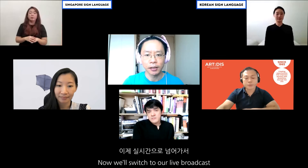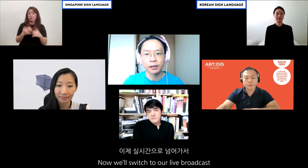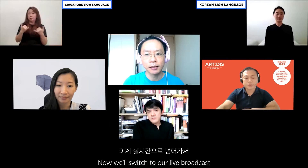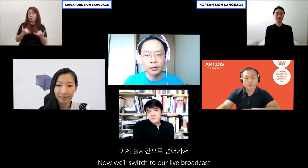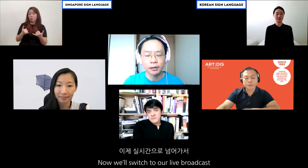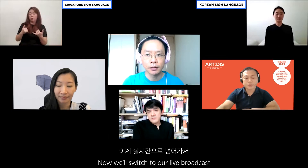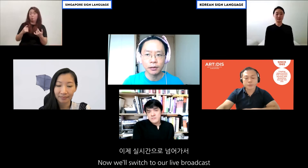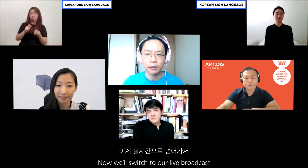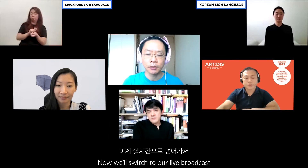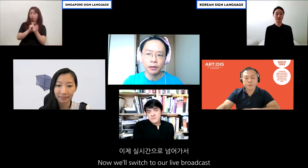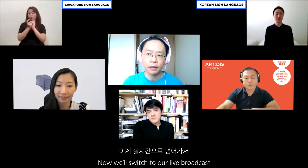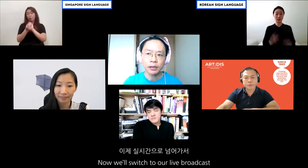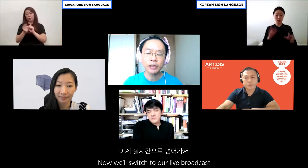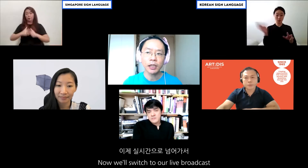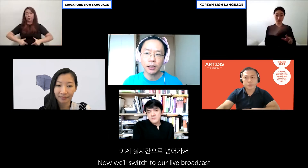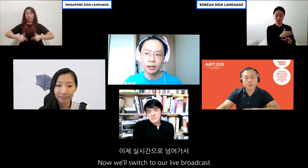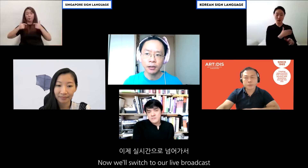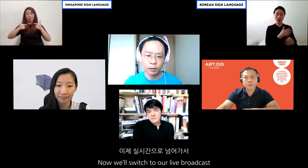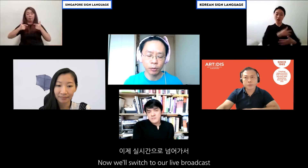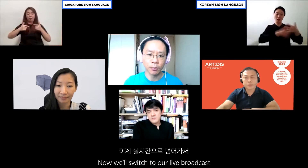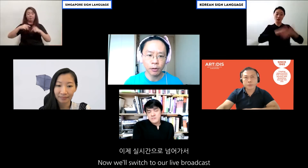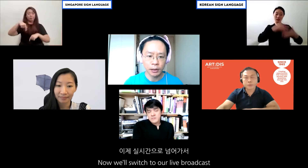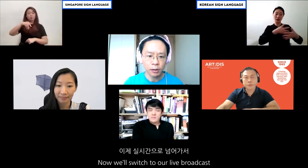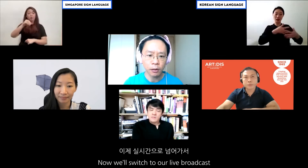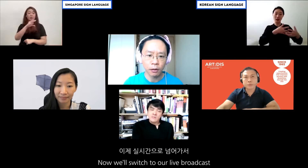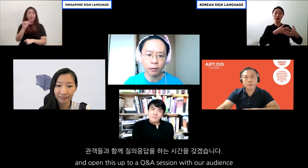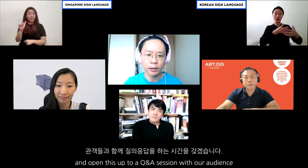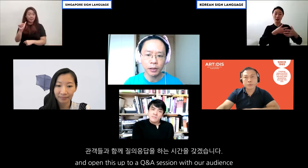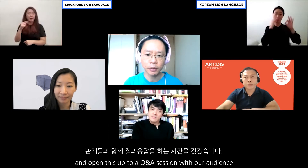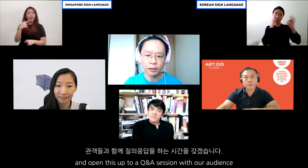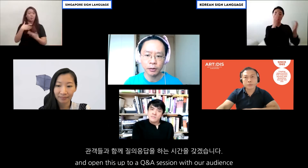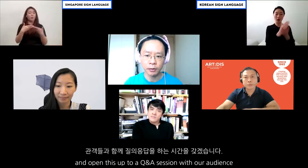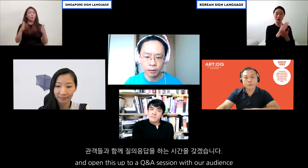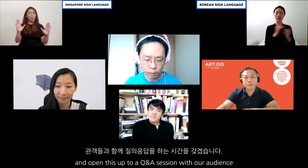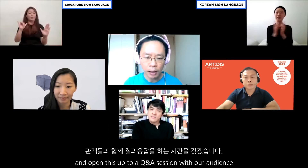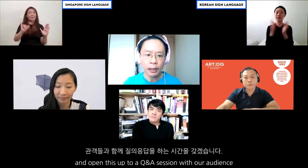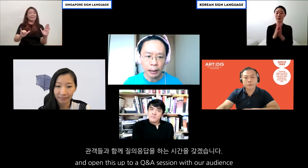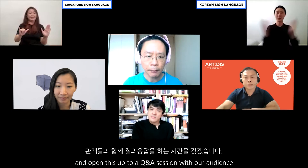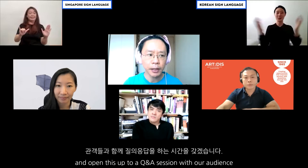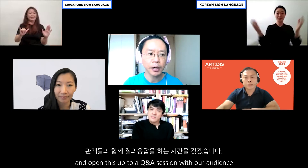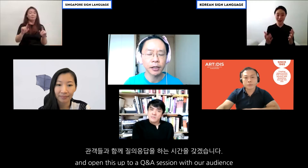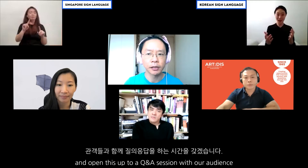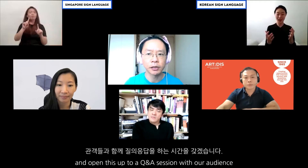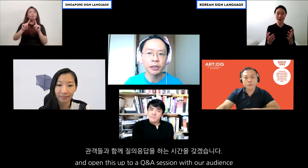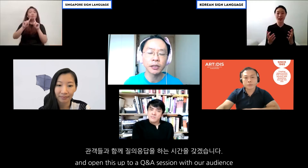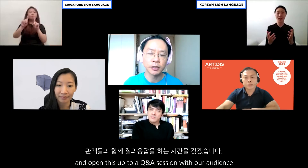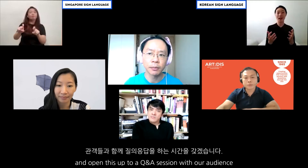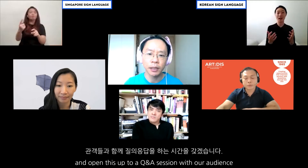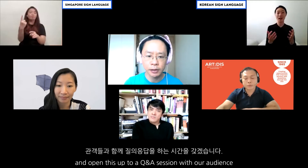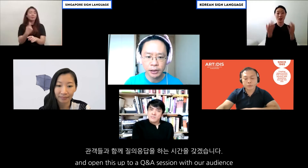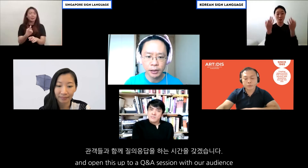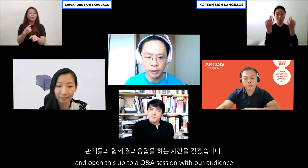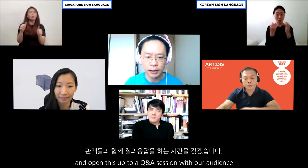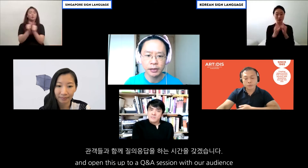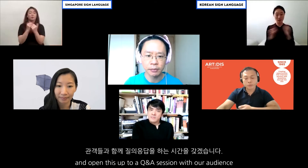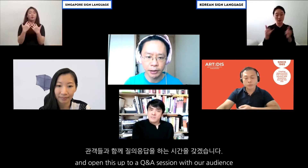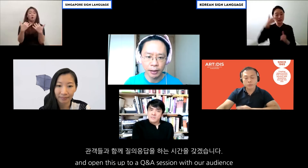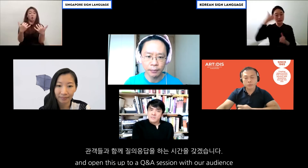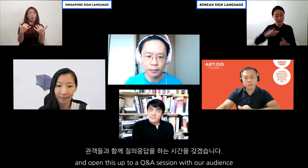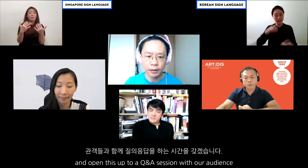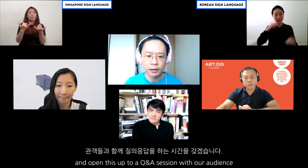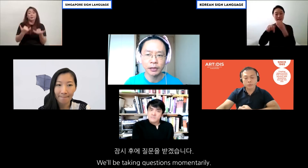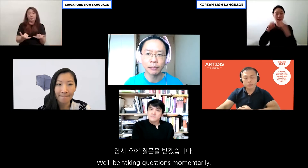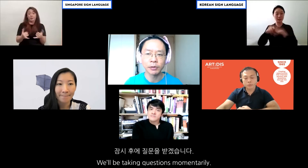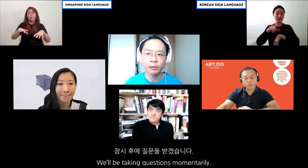이제 그 실시간으로 넘어가서 관객들과 함께 질의응답을 하는 시간을